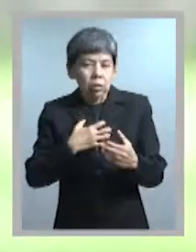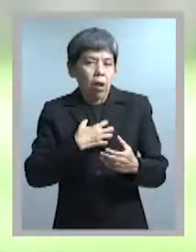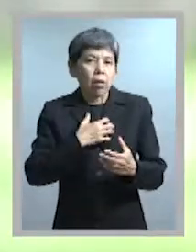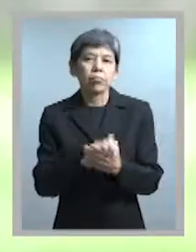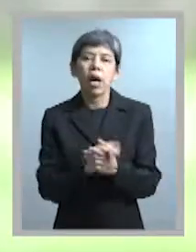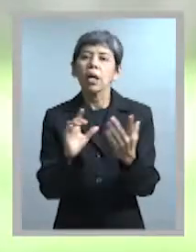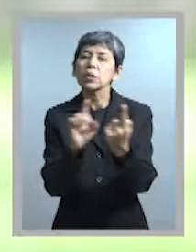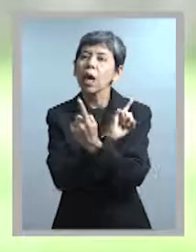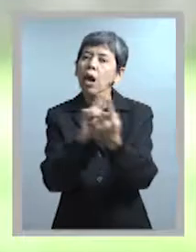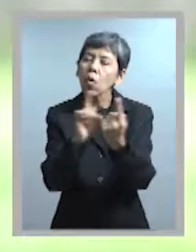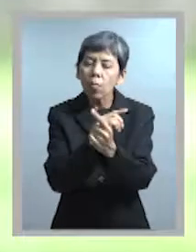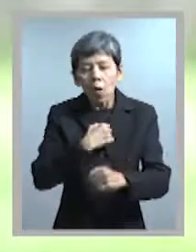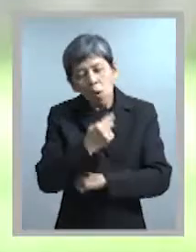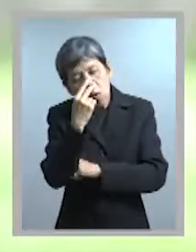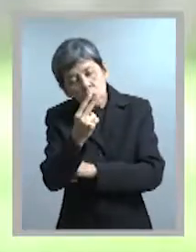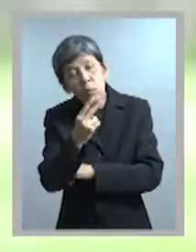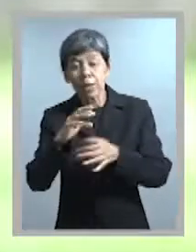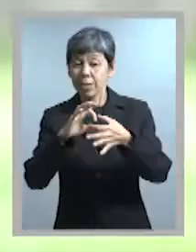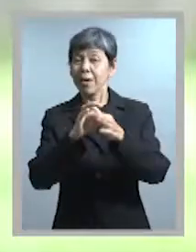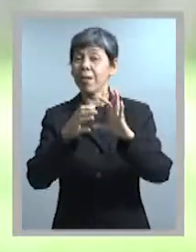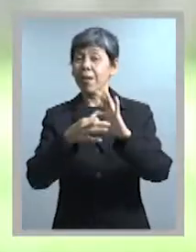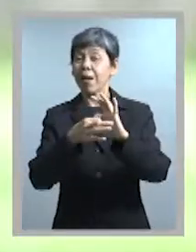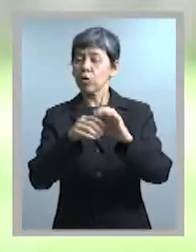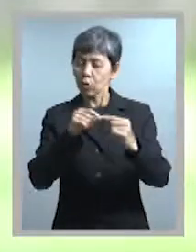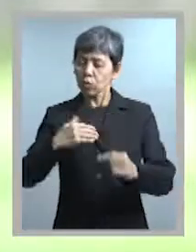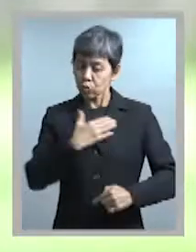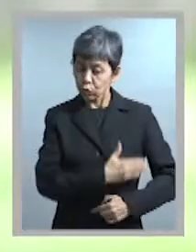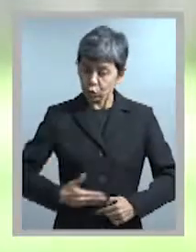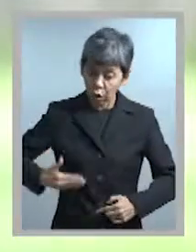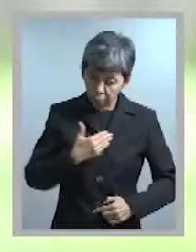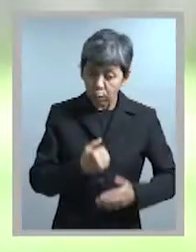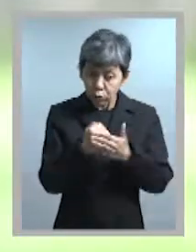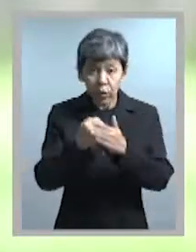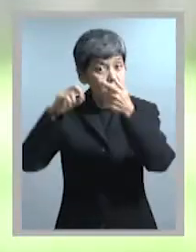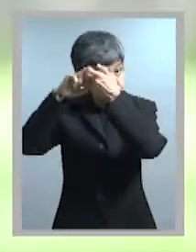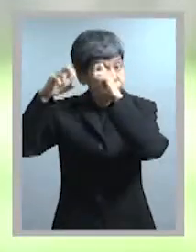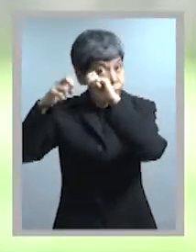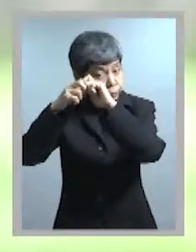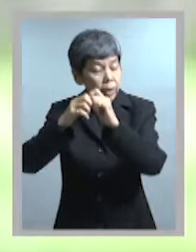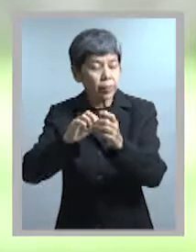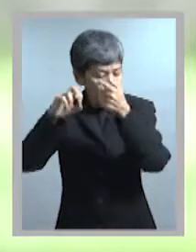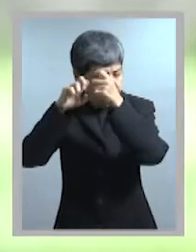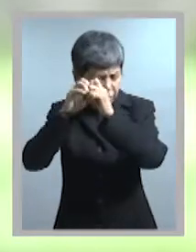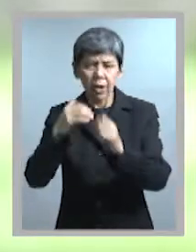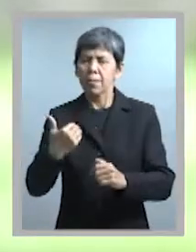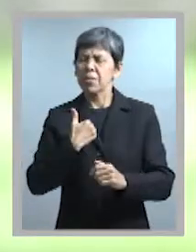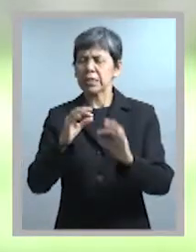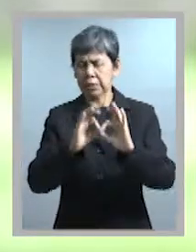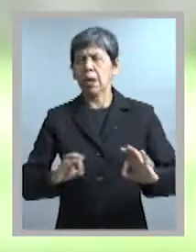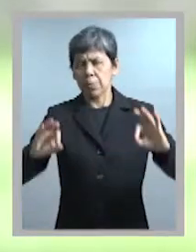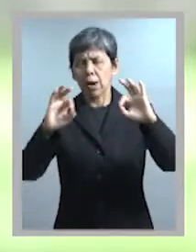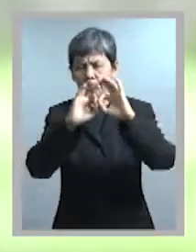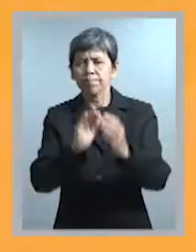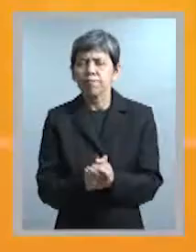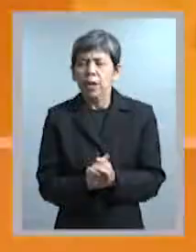ที่จะทําให้สังคมเห็นว่าการใช้กีฬาเพื่อสุขภาพหรือกีฬาบําบัดกับเด็กออทิสติกและเด็กพิเศษเนี่ยมี